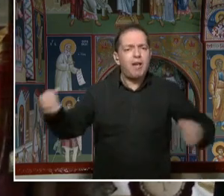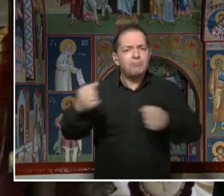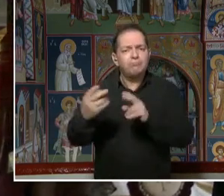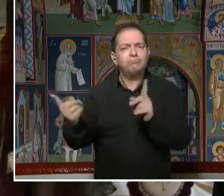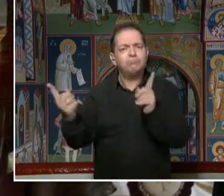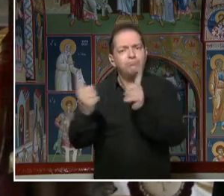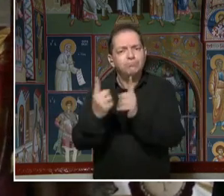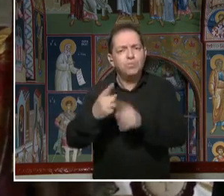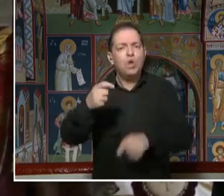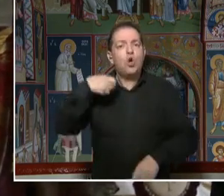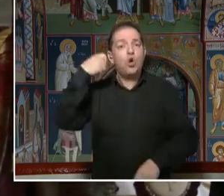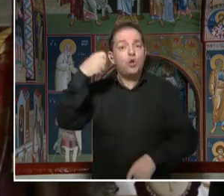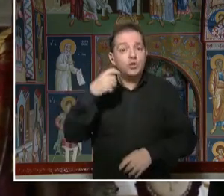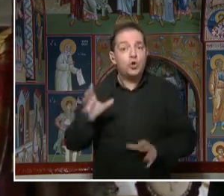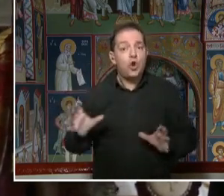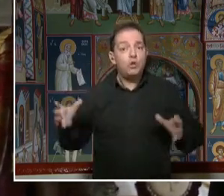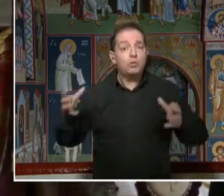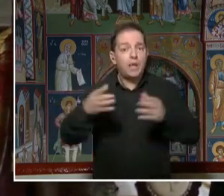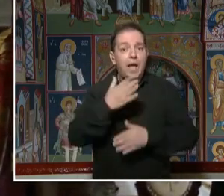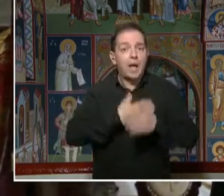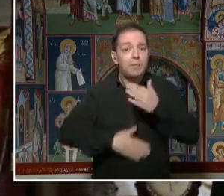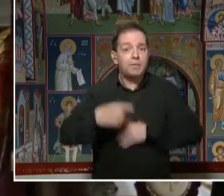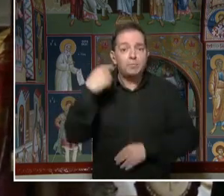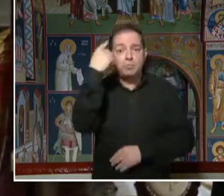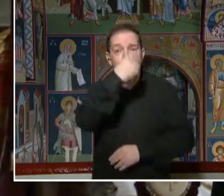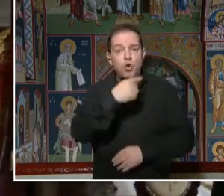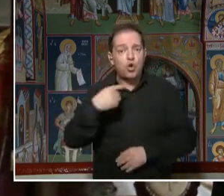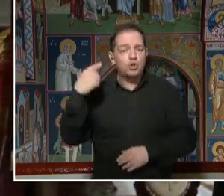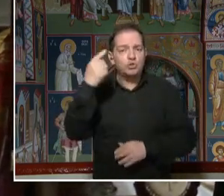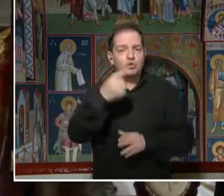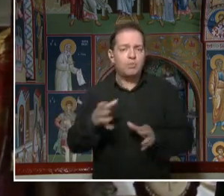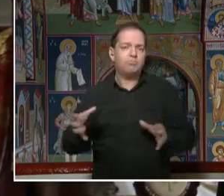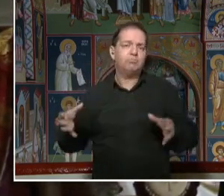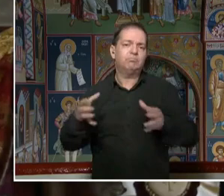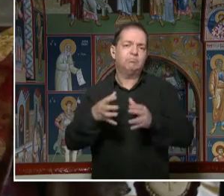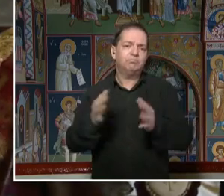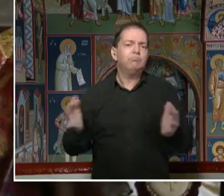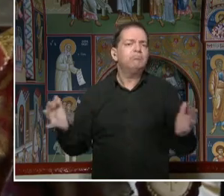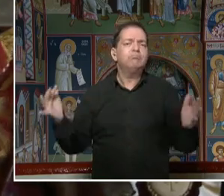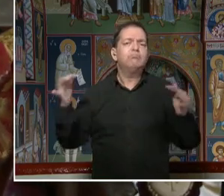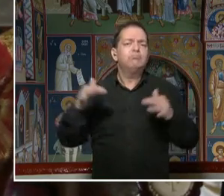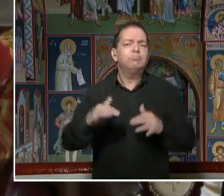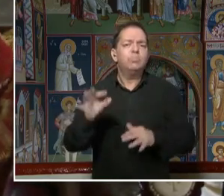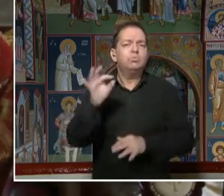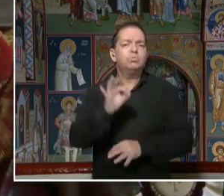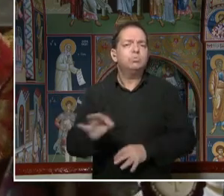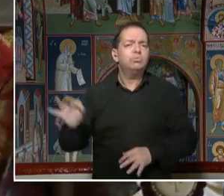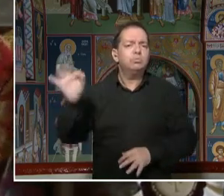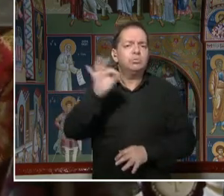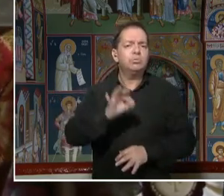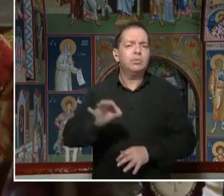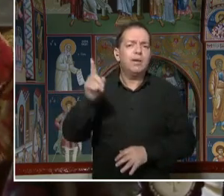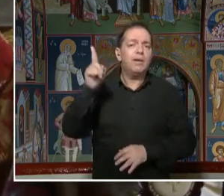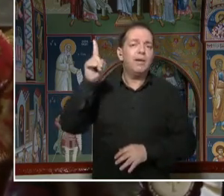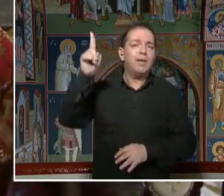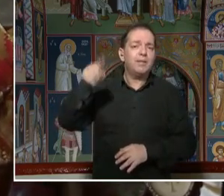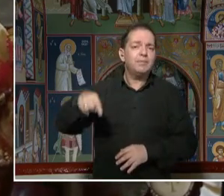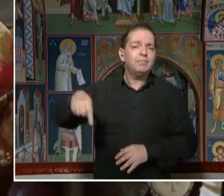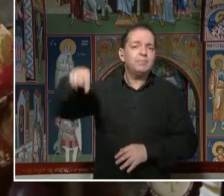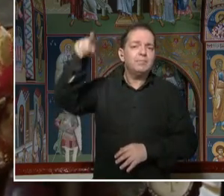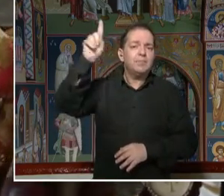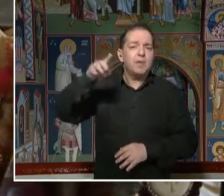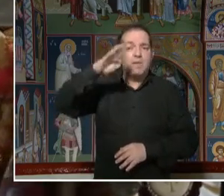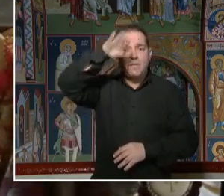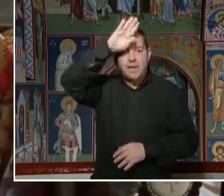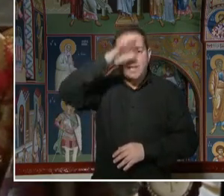γονείς και όλοι με τα αγαπητά μας πρόσωπα. Πού θα βρεθούμε? Εν τη ανεσπέρω ημέρα της